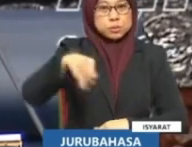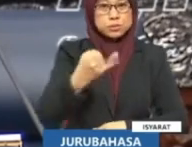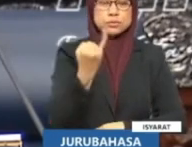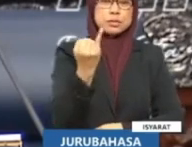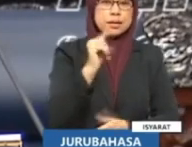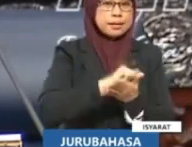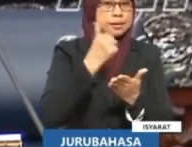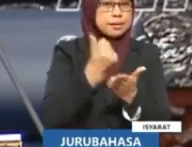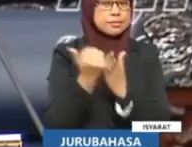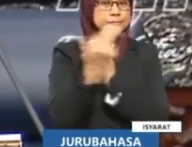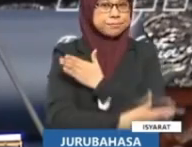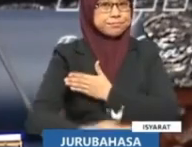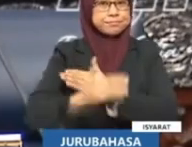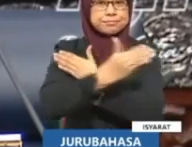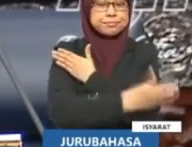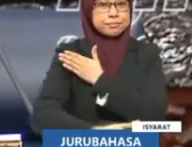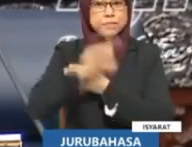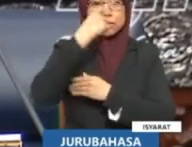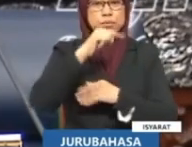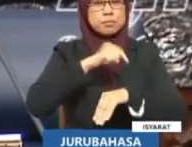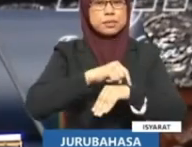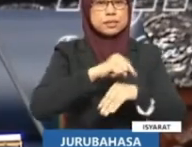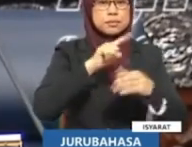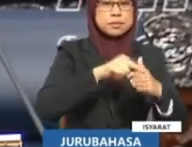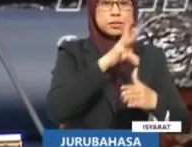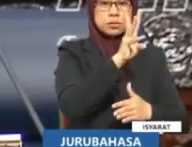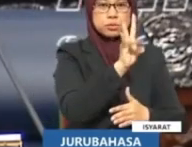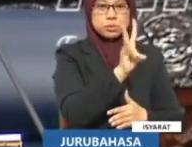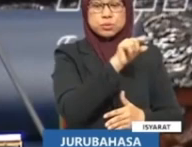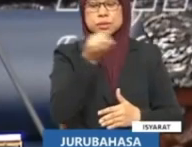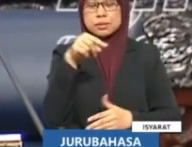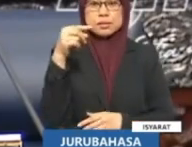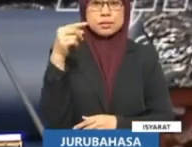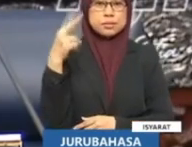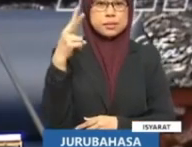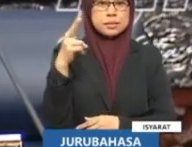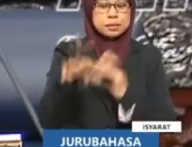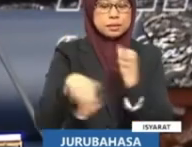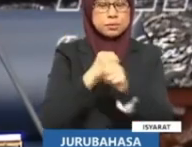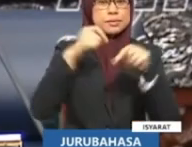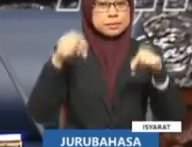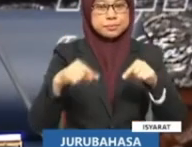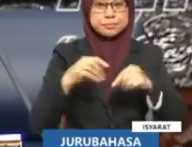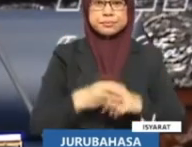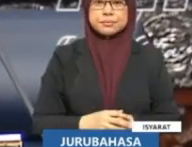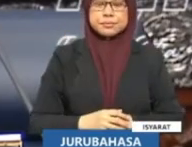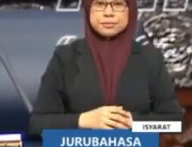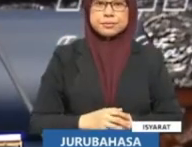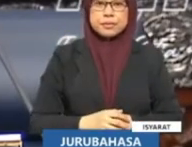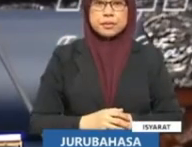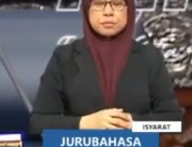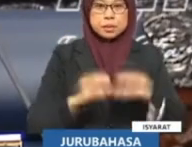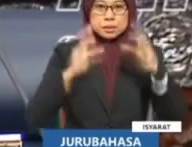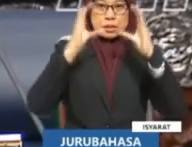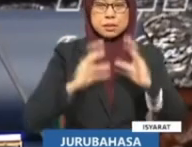juta account dalam negara kita ini bagi tempoh julai hingga di zambo 2022 Namun demikian sebagai